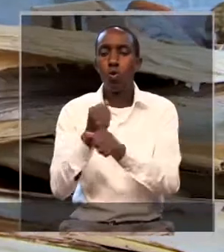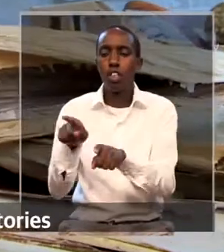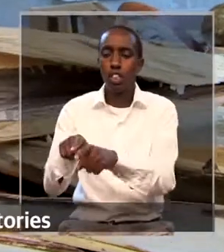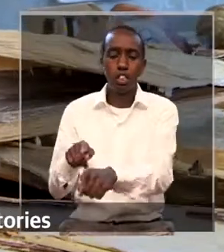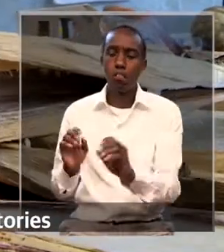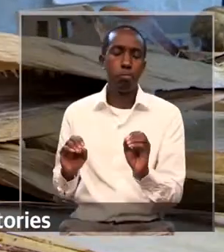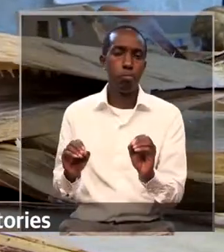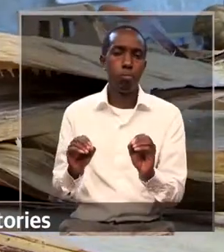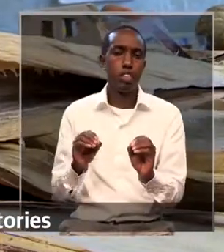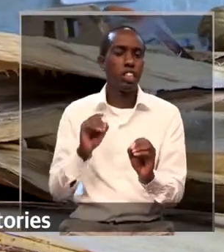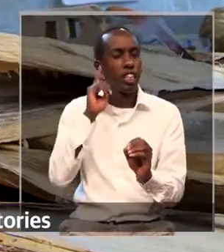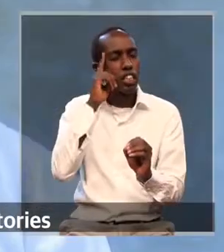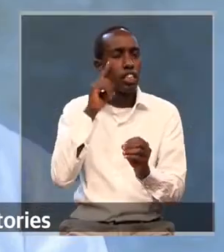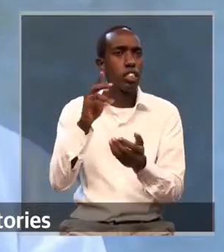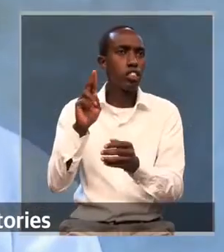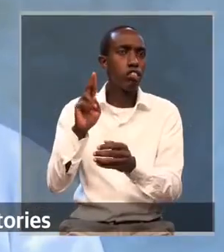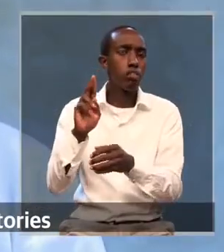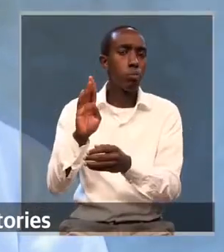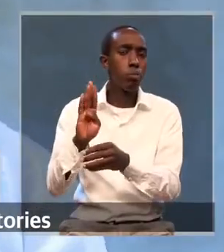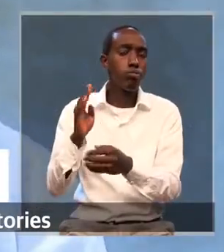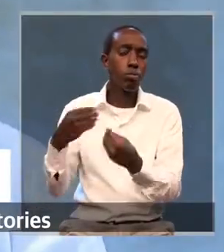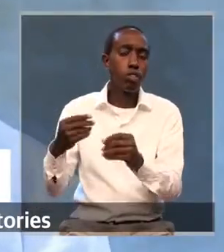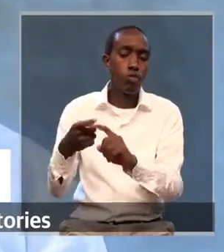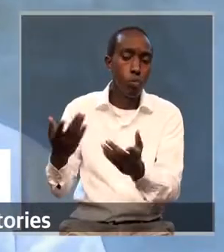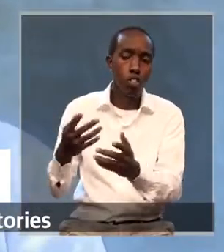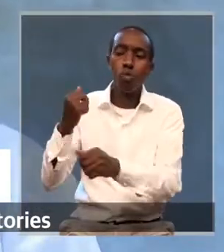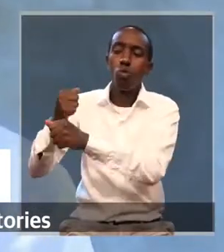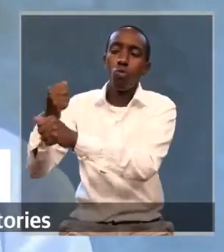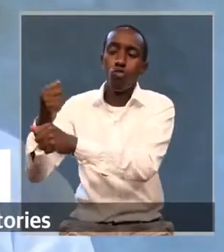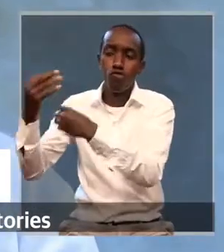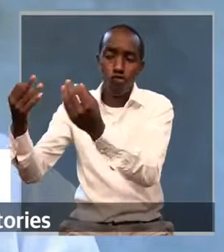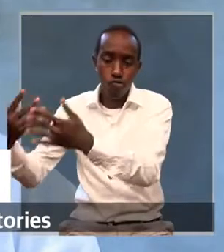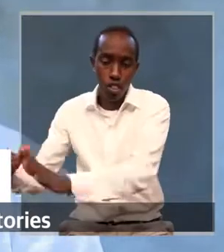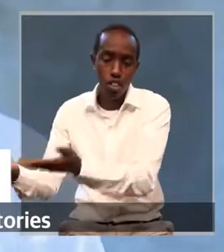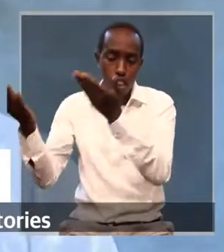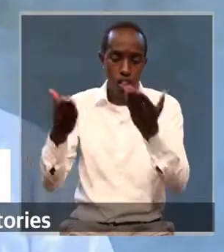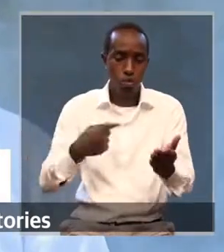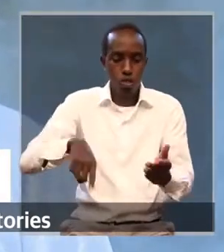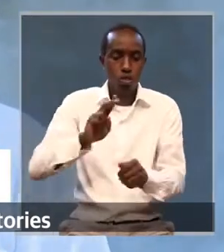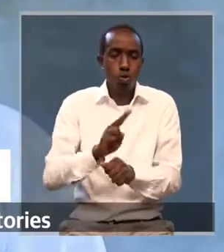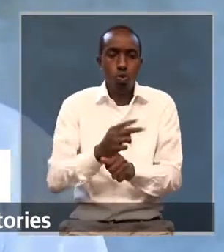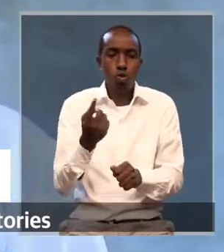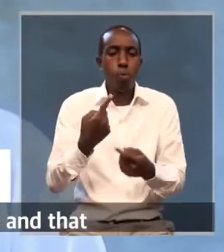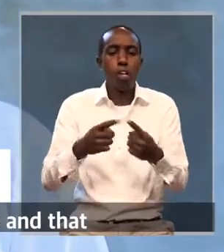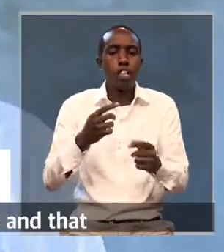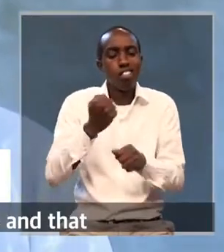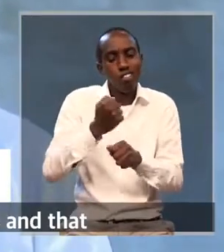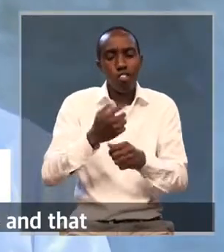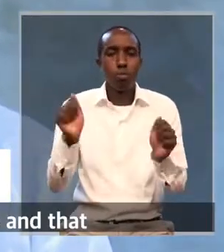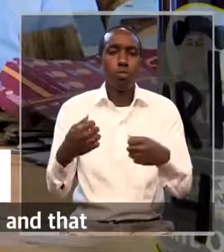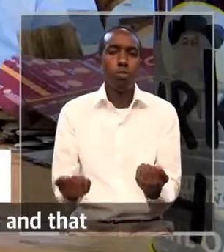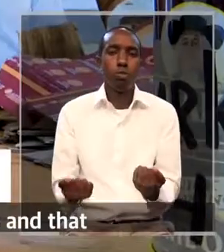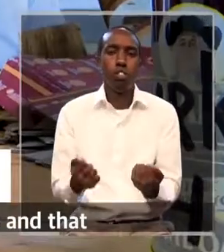ibingiyo numvaga ko ibiko imfashanyigisho ari zizava mu nganda zikazanga tugazikoresha twe ubwacu